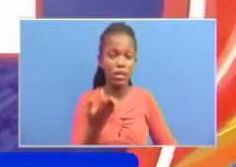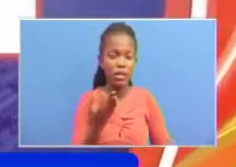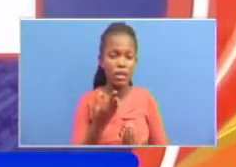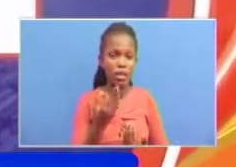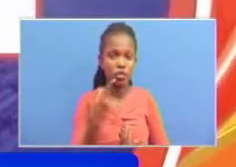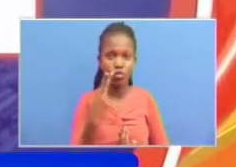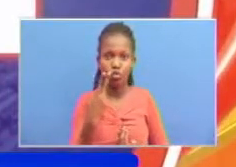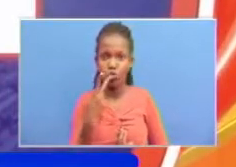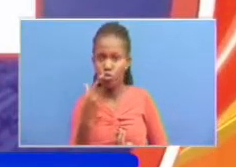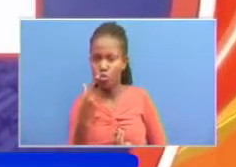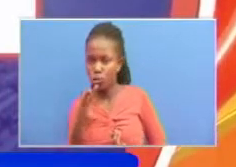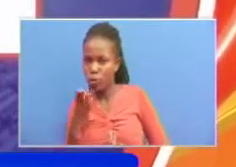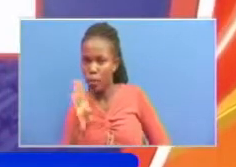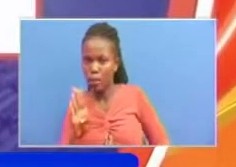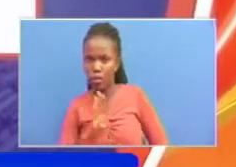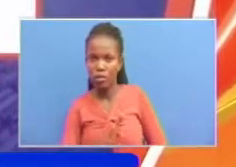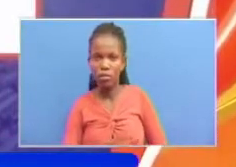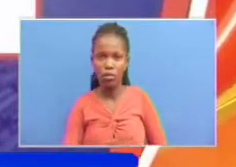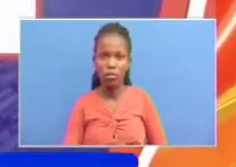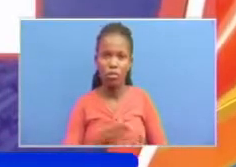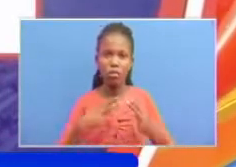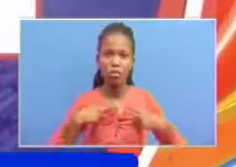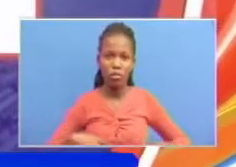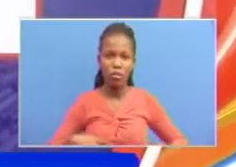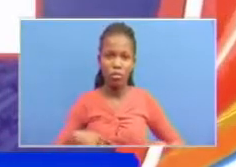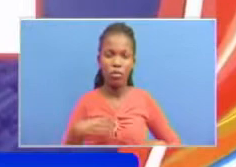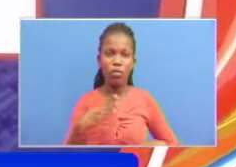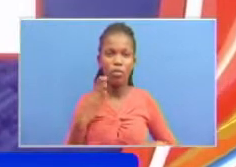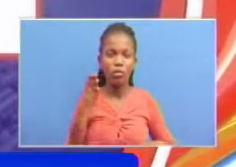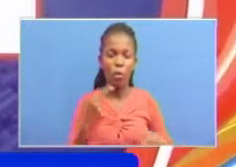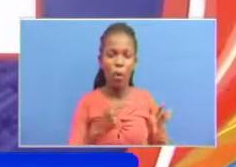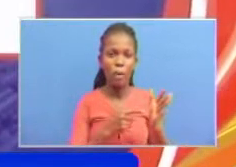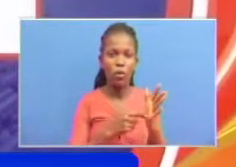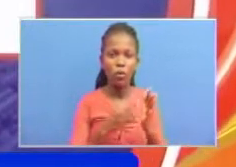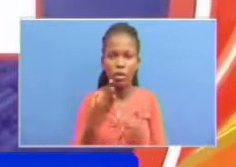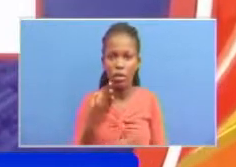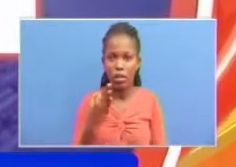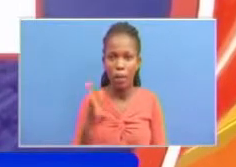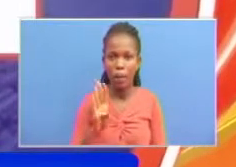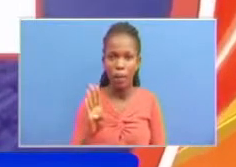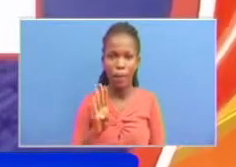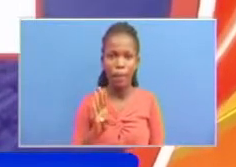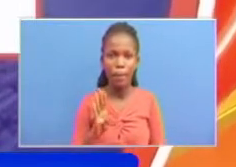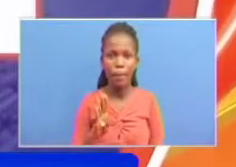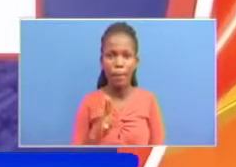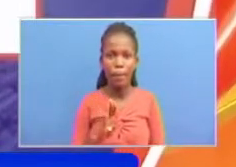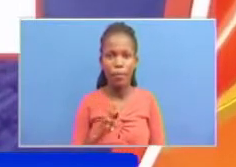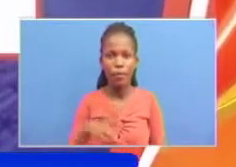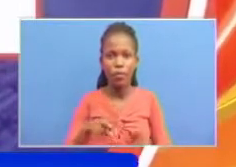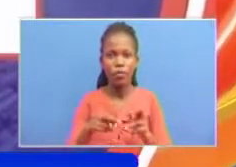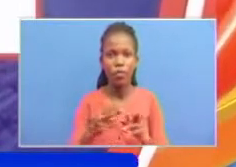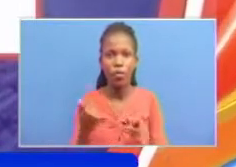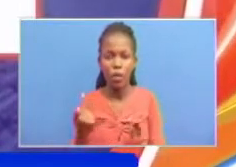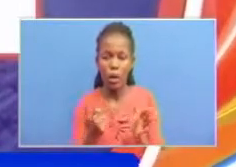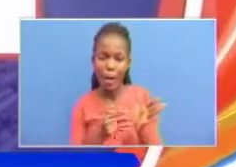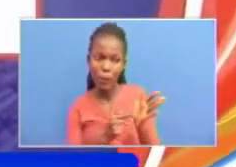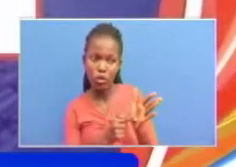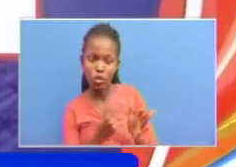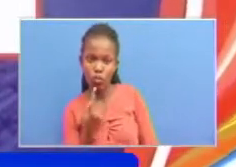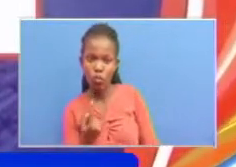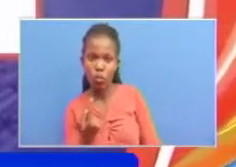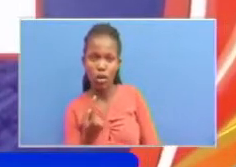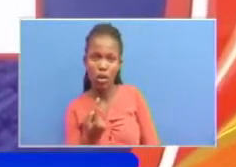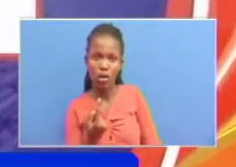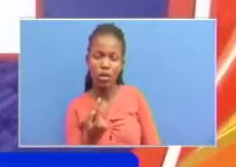ile, uiti wane wa bilioni ina katono itatu, malelo mavadhi wa bilioni imwe katono imwe.